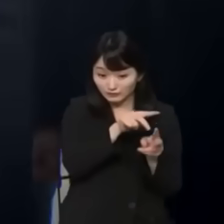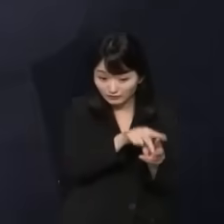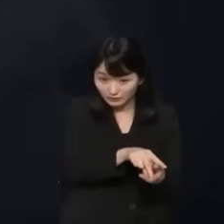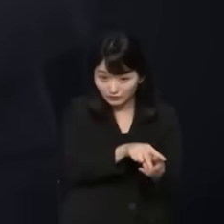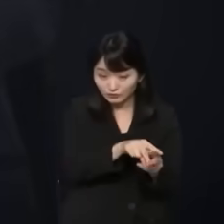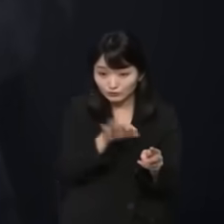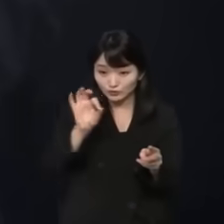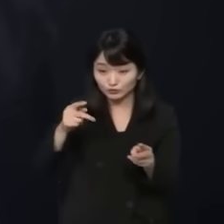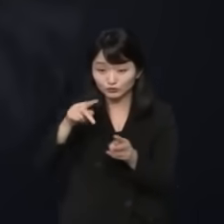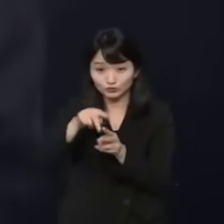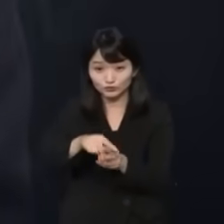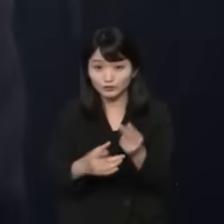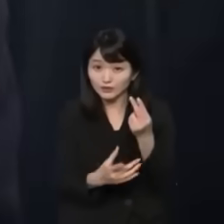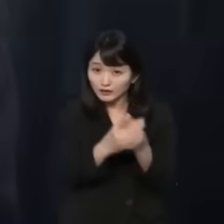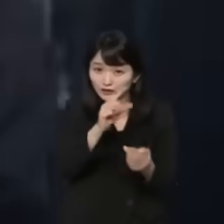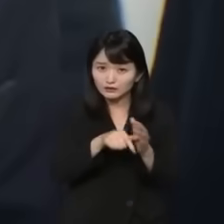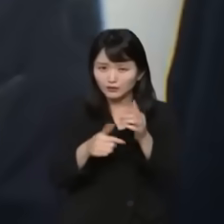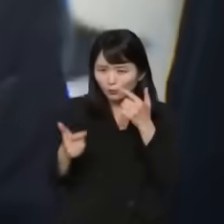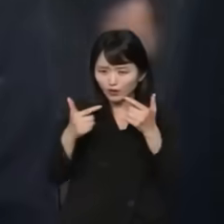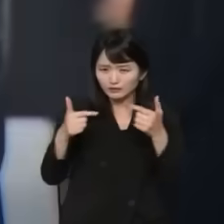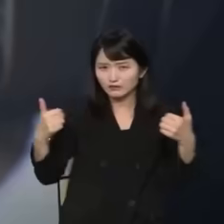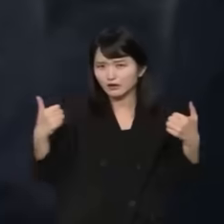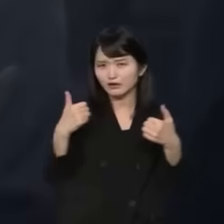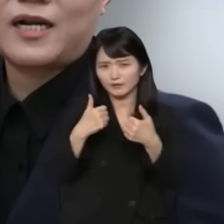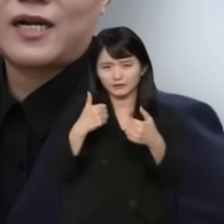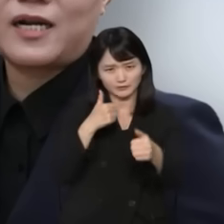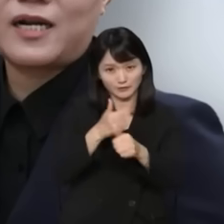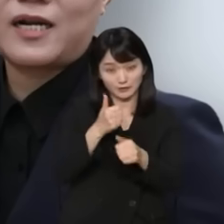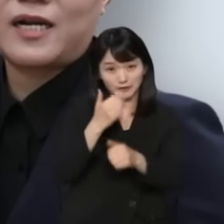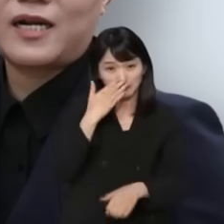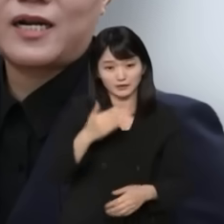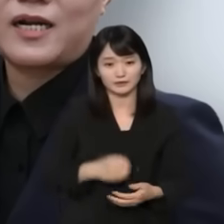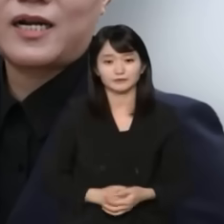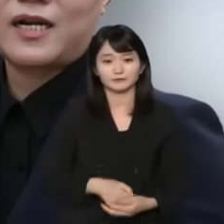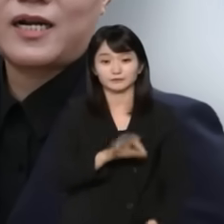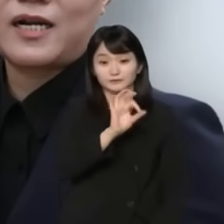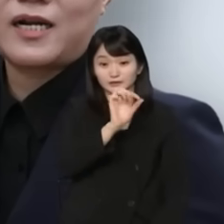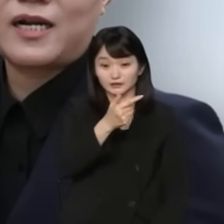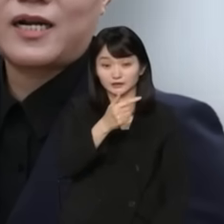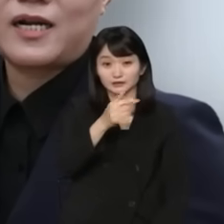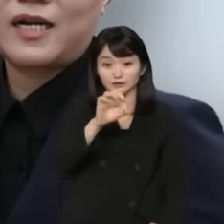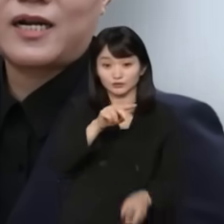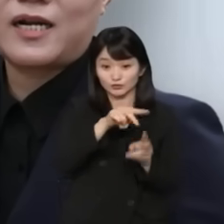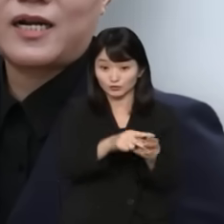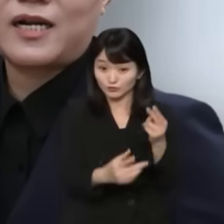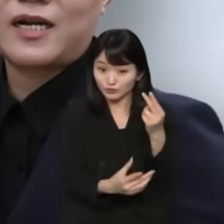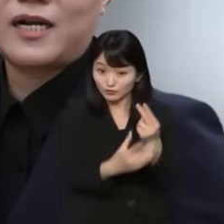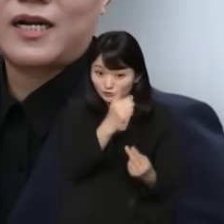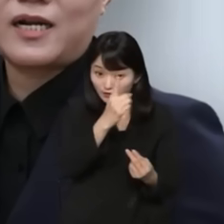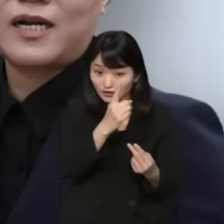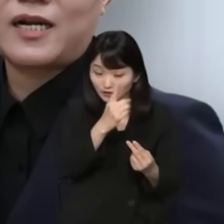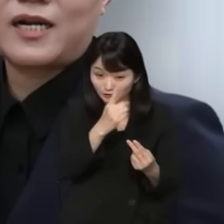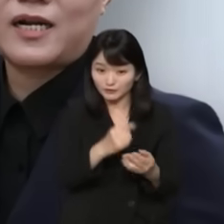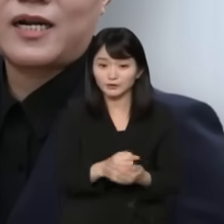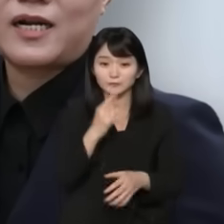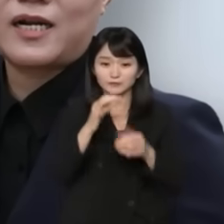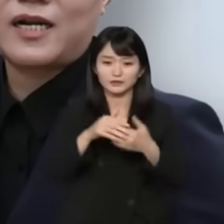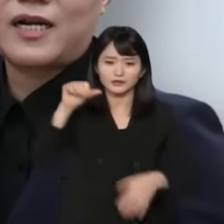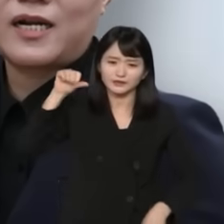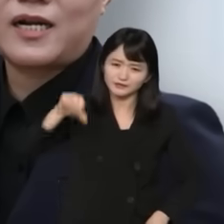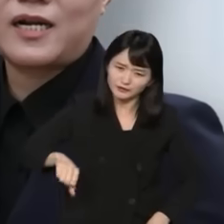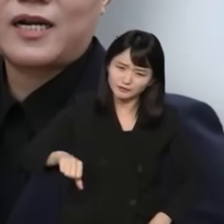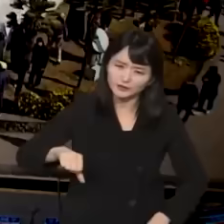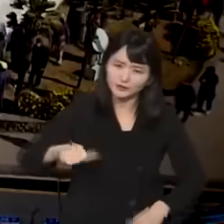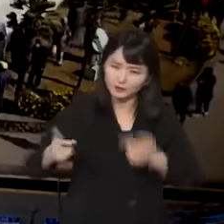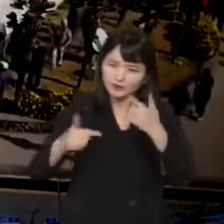단일화를 하면 확실하게 이길 수 있다고도 말하고. 안철수하고 단일화를 해버리면 민주당이 졌다고 사표가 생겨서 확실하게